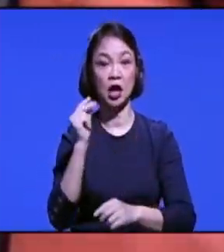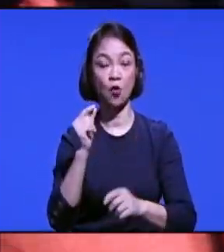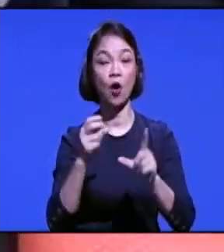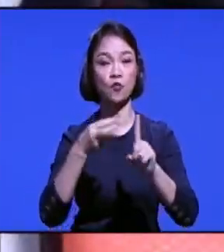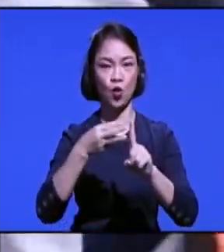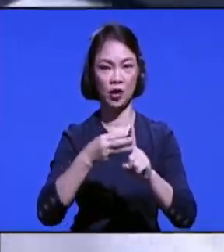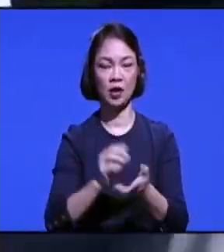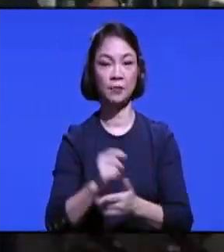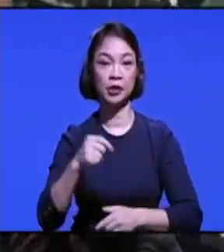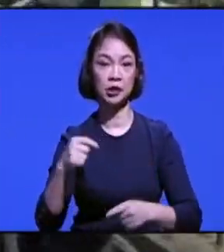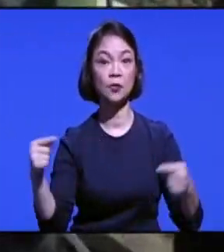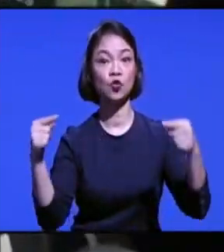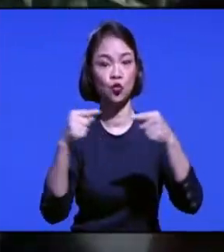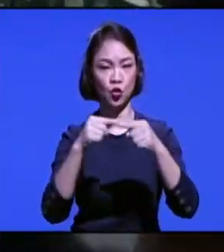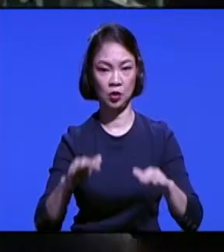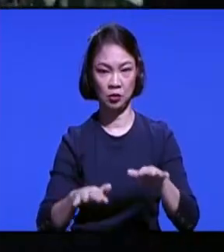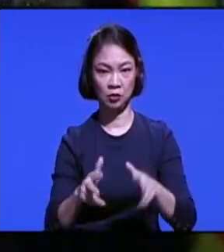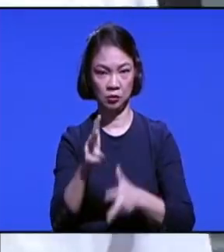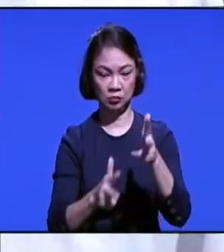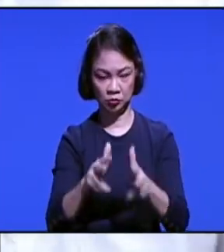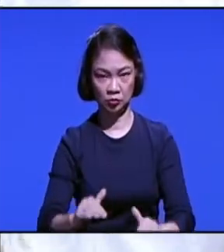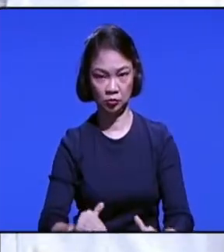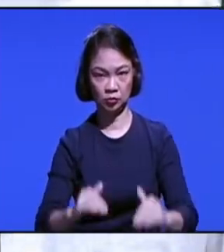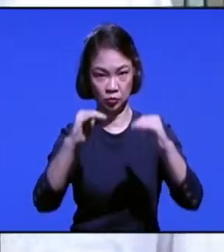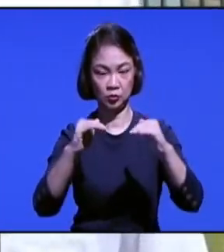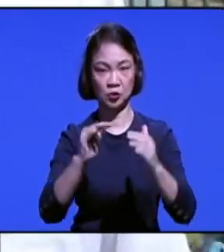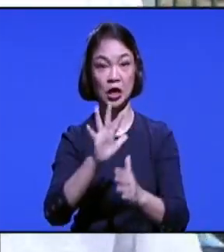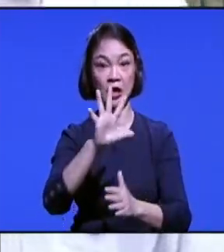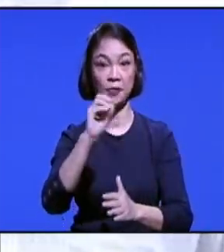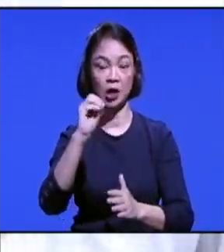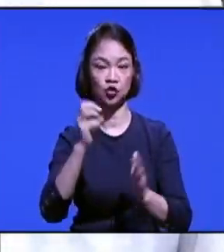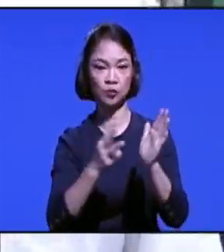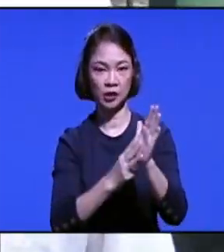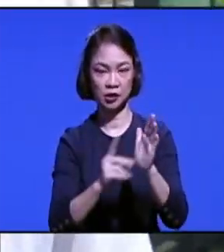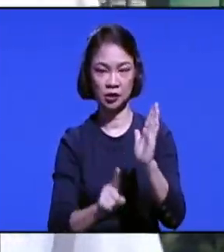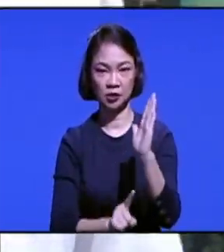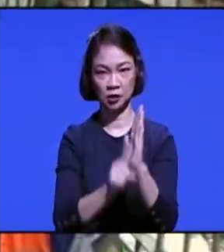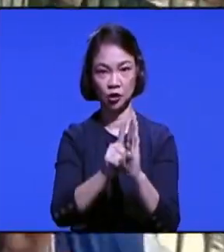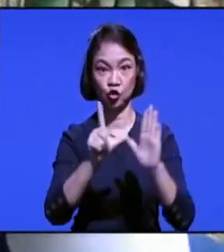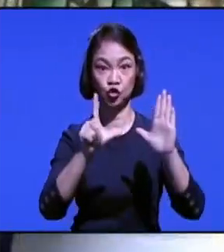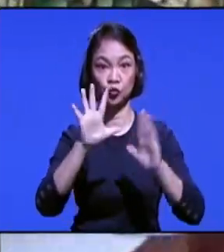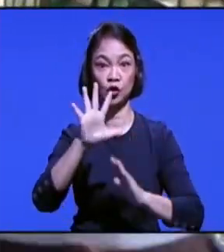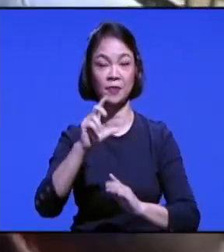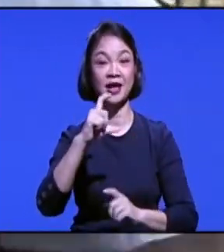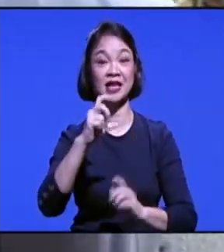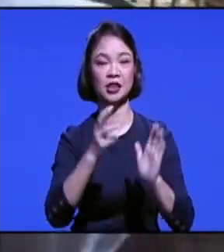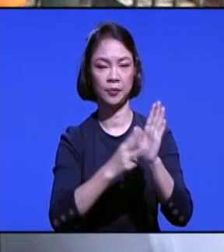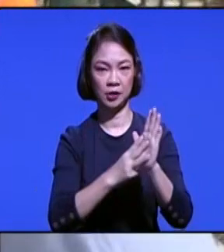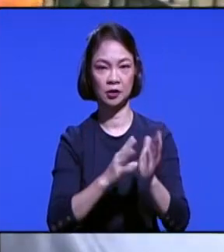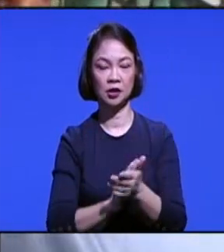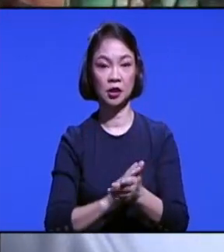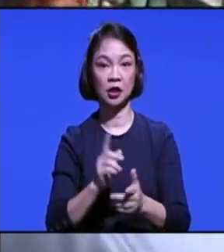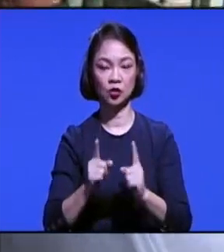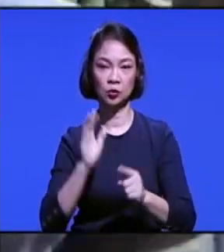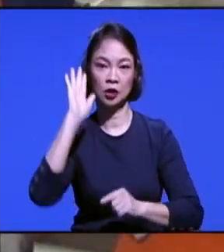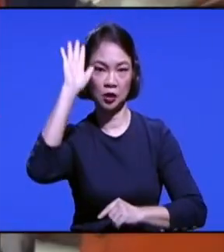Perhubungan berencana meninggikan perlintasan kereta ini sepanjang 500 meter dengan ketinggian 75 cm, agar ke depannya